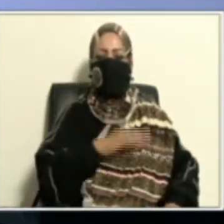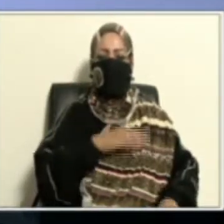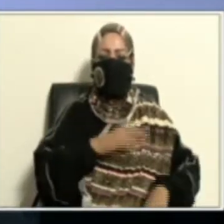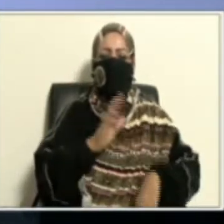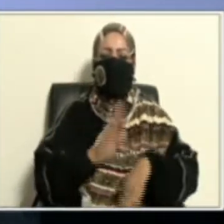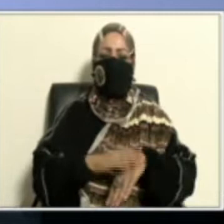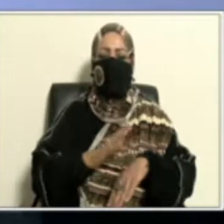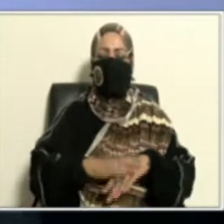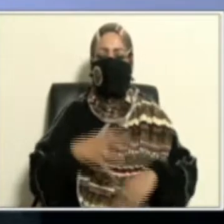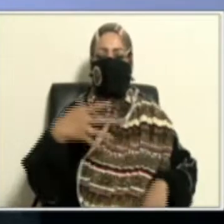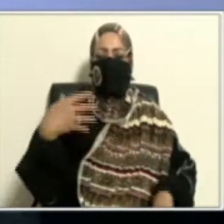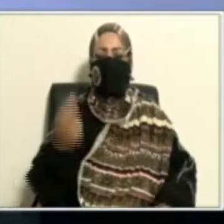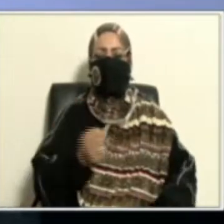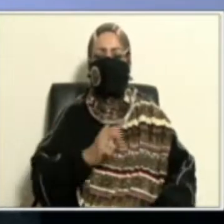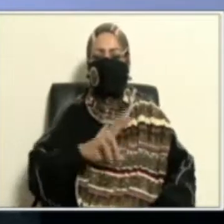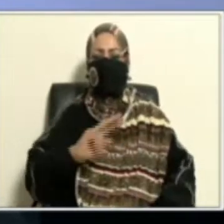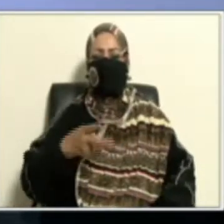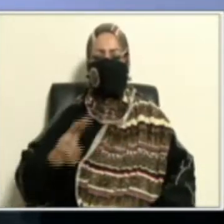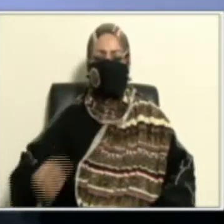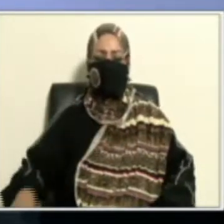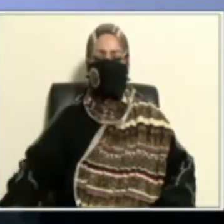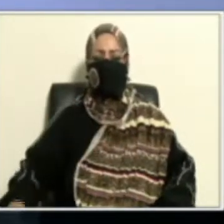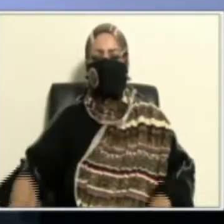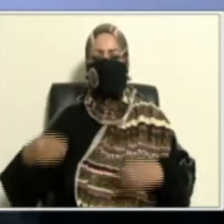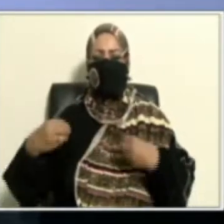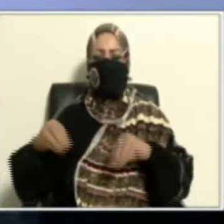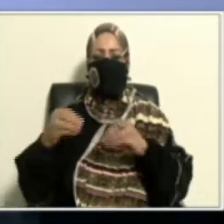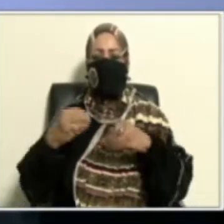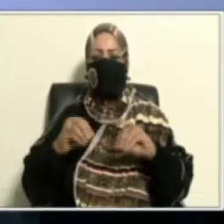هم متعاقدين مع الدولة ولا كيف؟